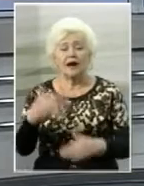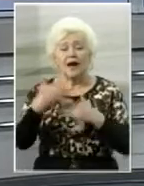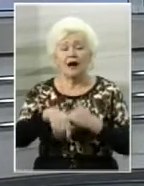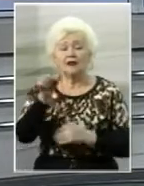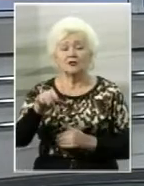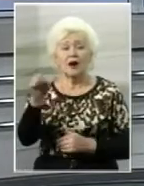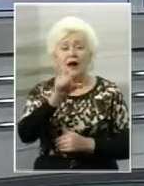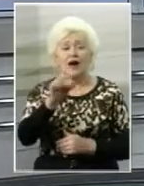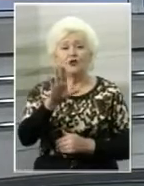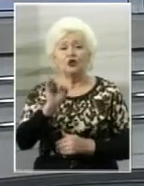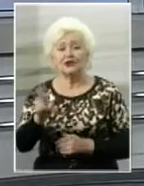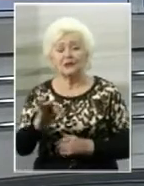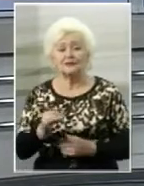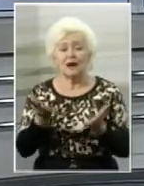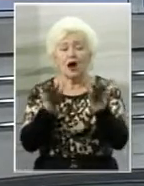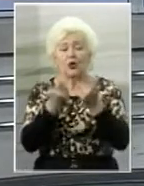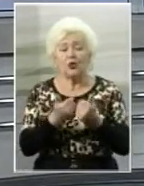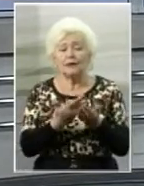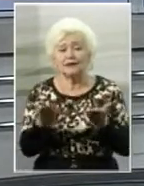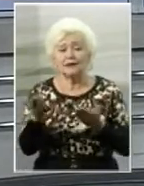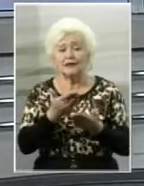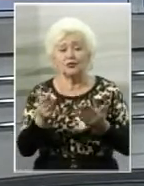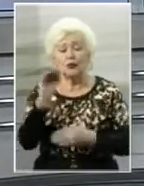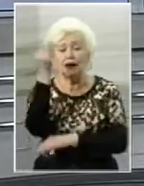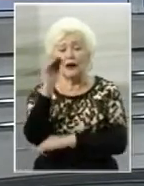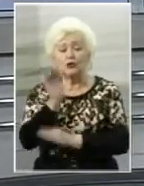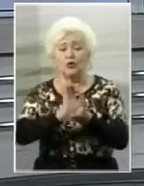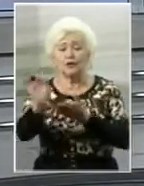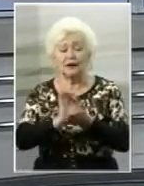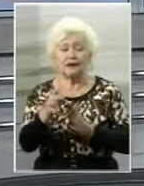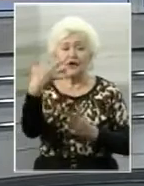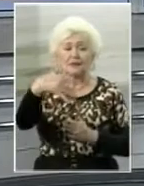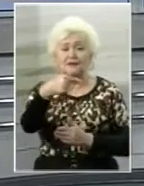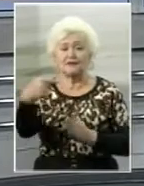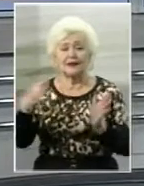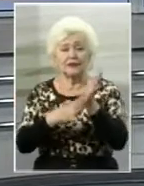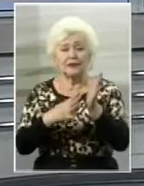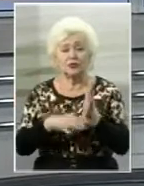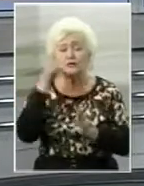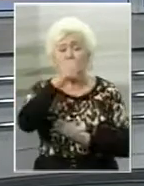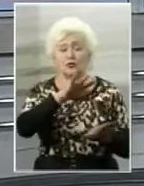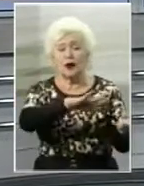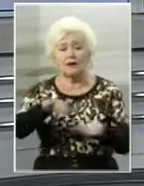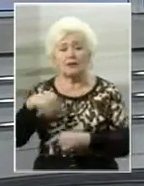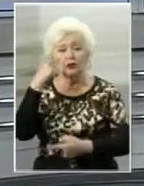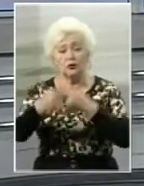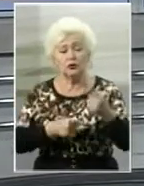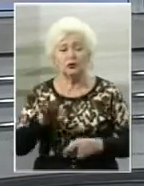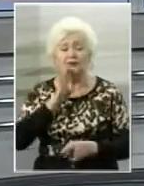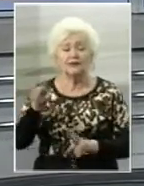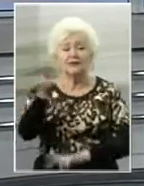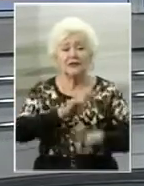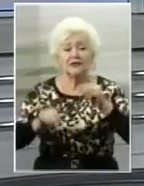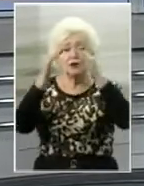Херсонка Елла Вельчинська колекціонує ляльок, виготовлених в 50-х-90-х роках минулого століття. Жінка відшукує їх